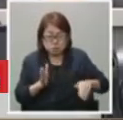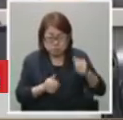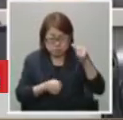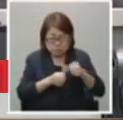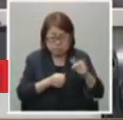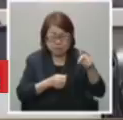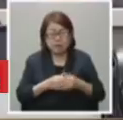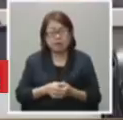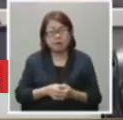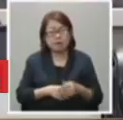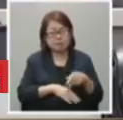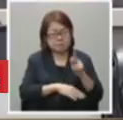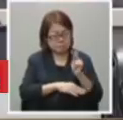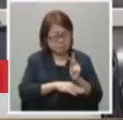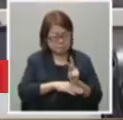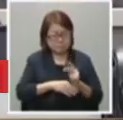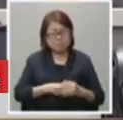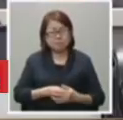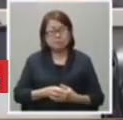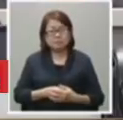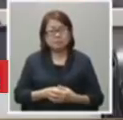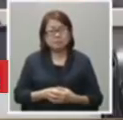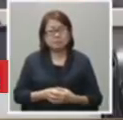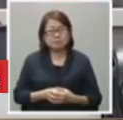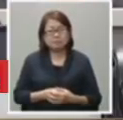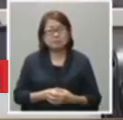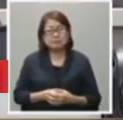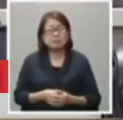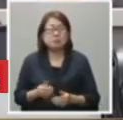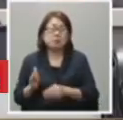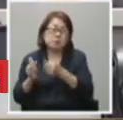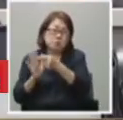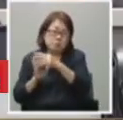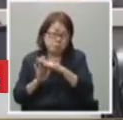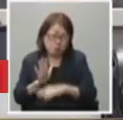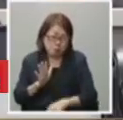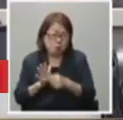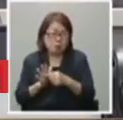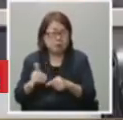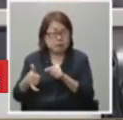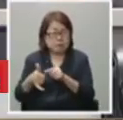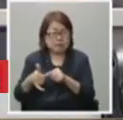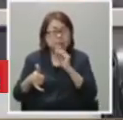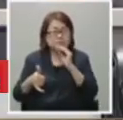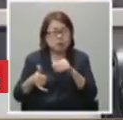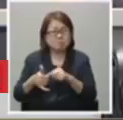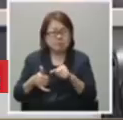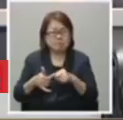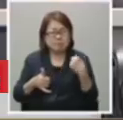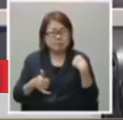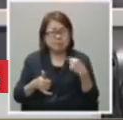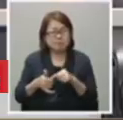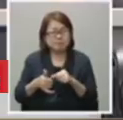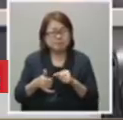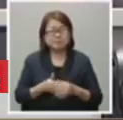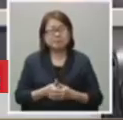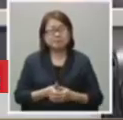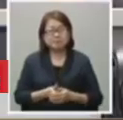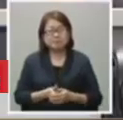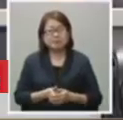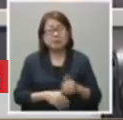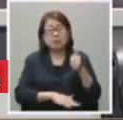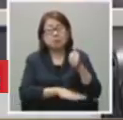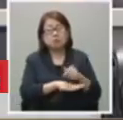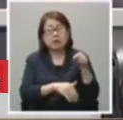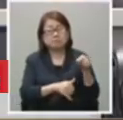ท่านประธานที่เคารพครับอาการเหล่านี้เนี่ยกูรู้ท่านนี้พูดอีกนะครับกูรู้ท่านนี้บอกว่าผู้นำเนี่ยส